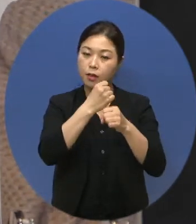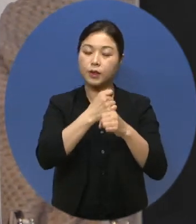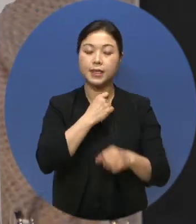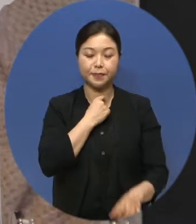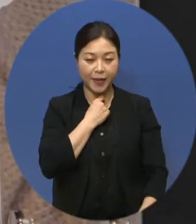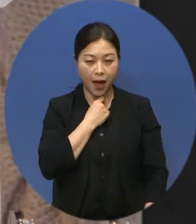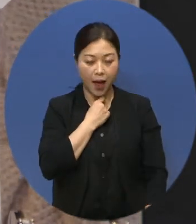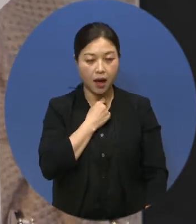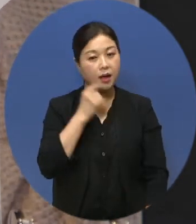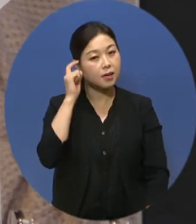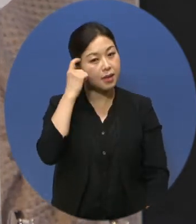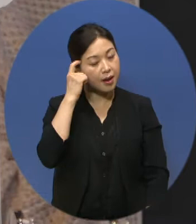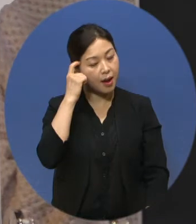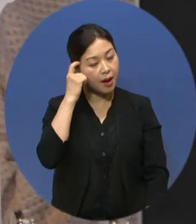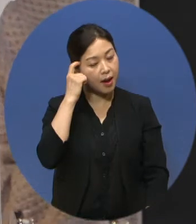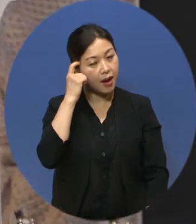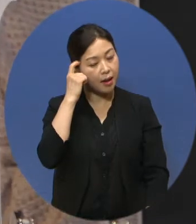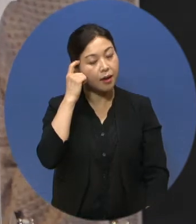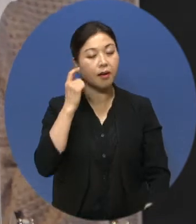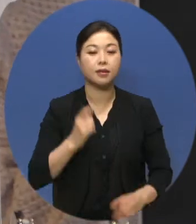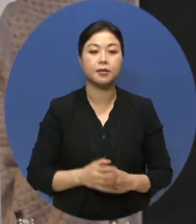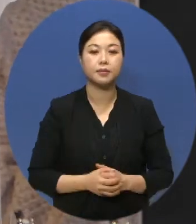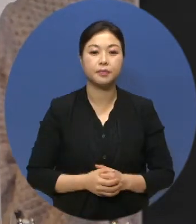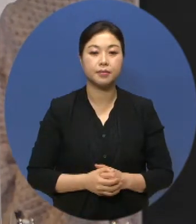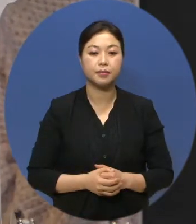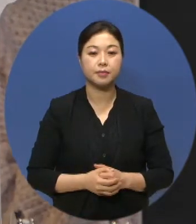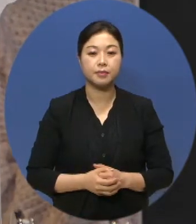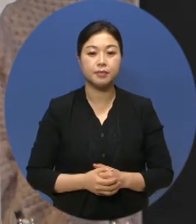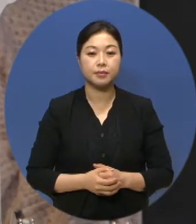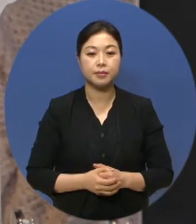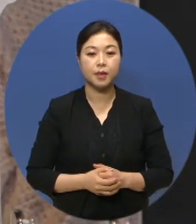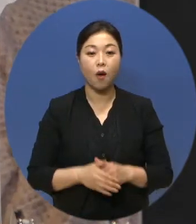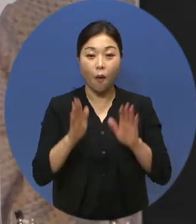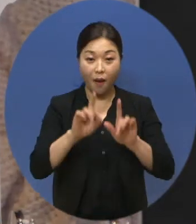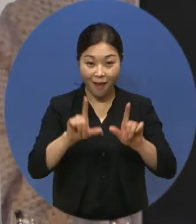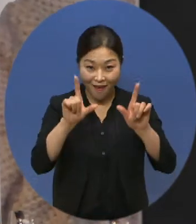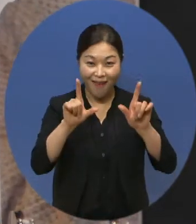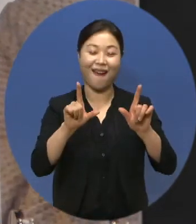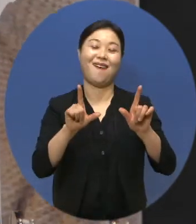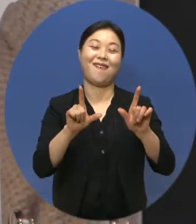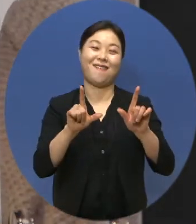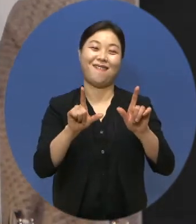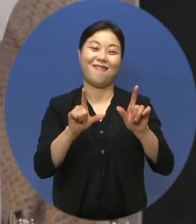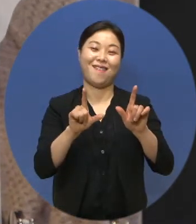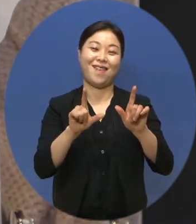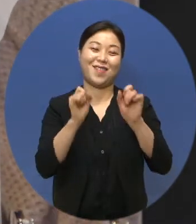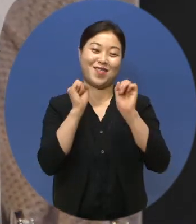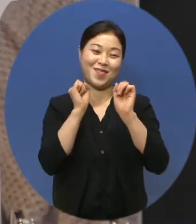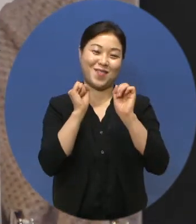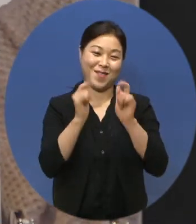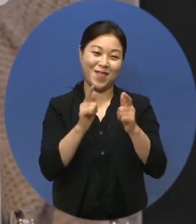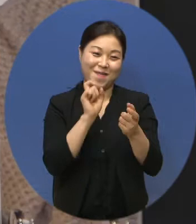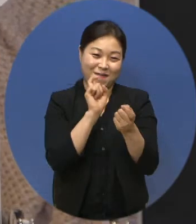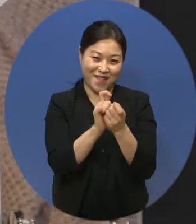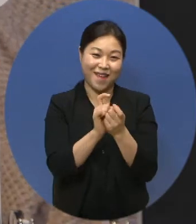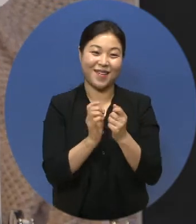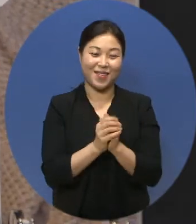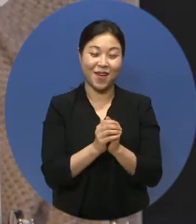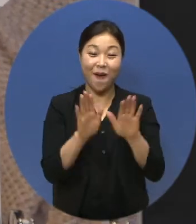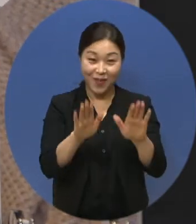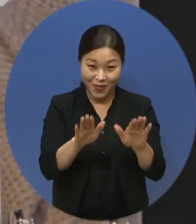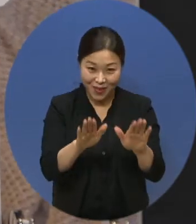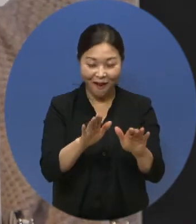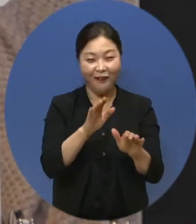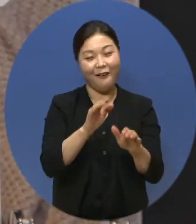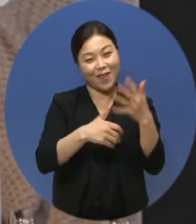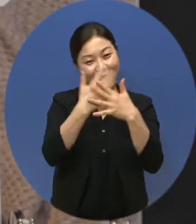보고 싶다라고만 생각을 했었어요. 근데 올해 때마침 위원회에서 이제 제작 지원을 해주신다고